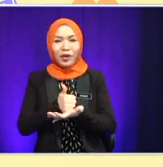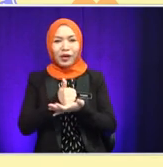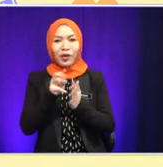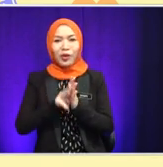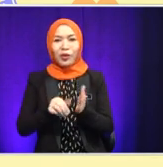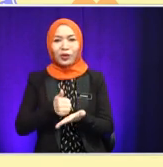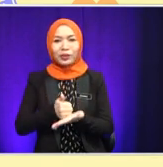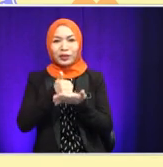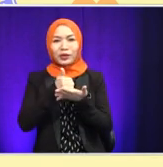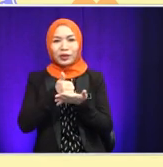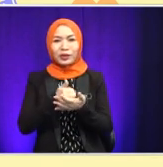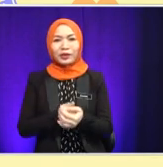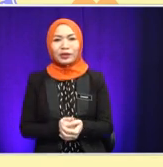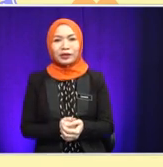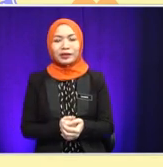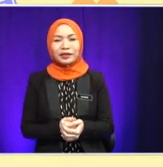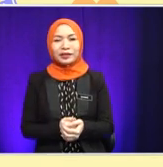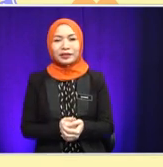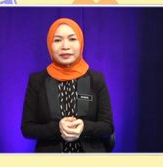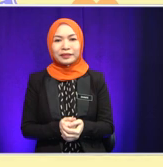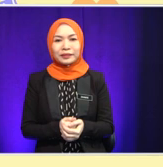Oke mangga ya